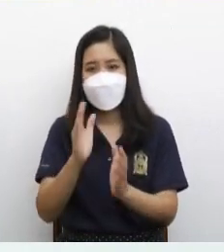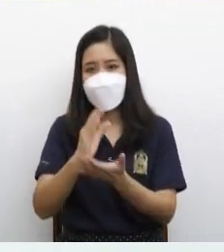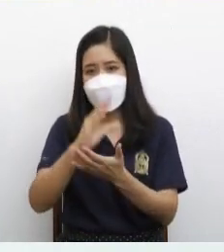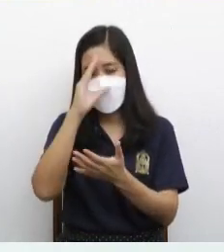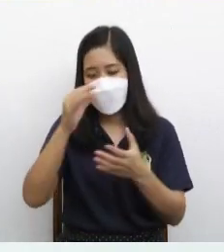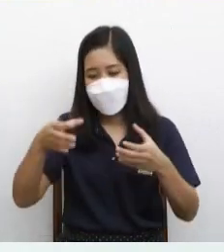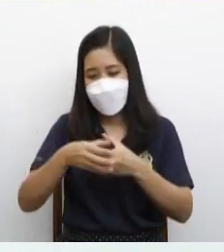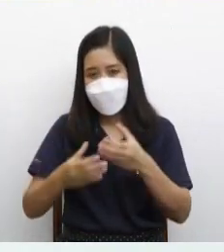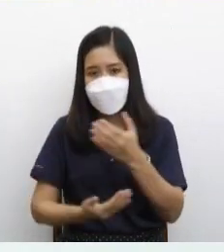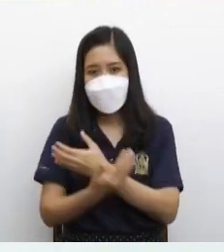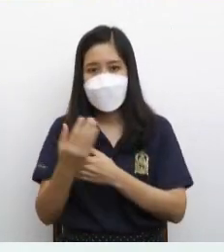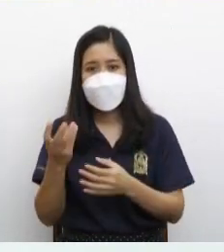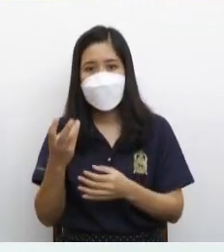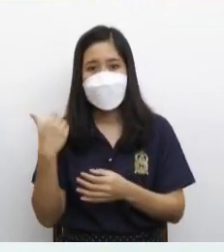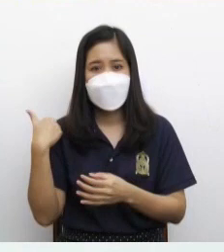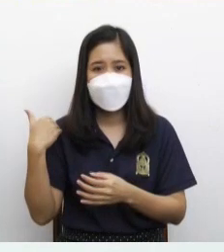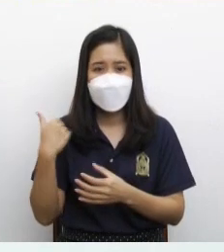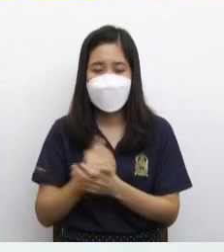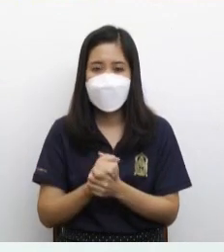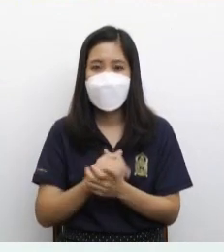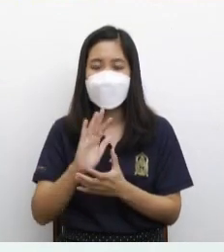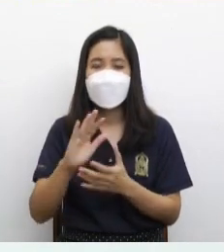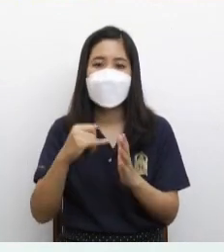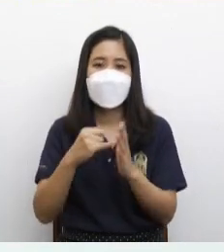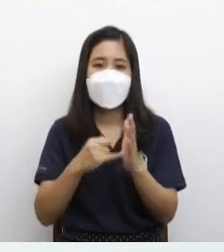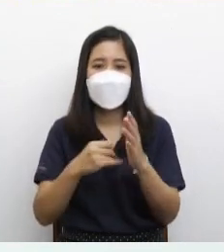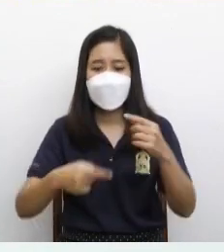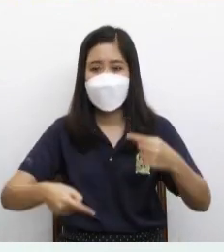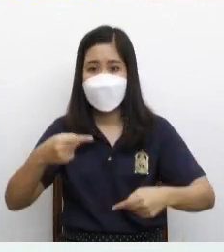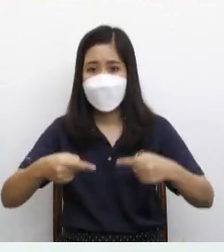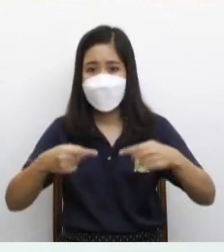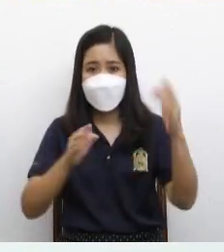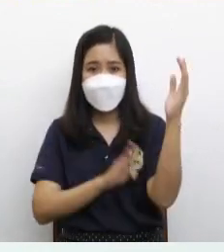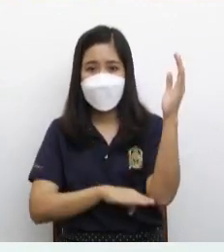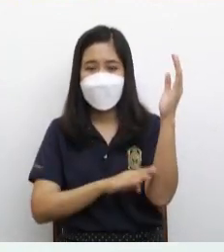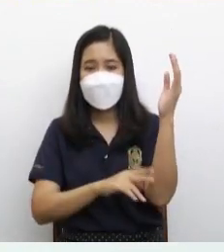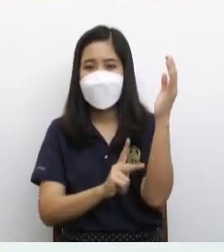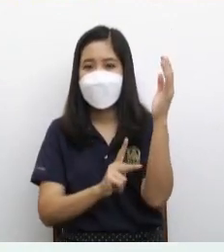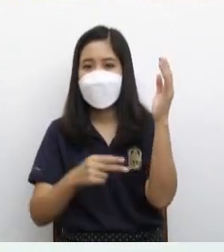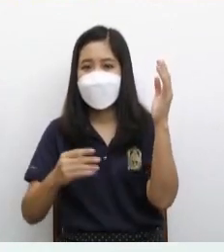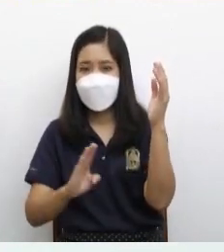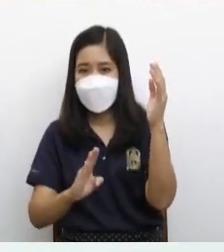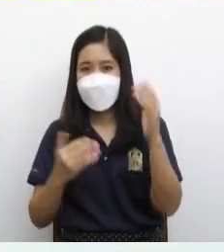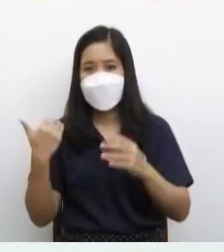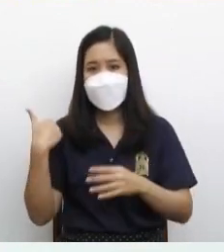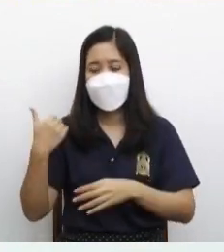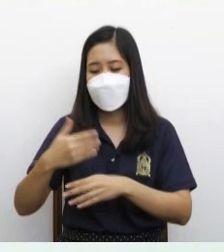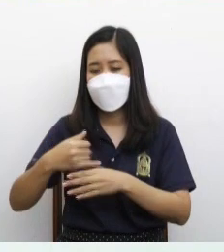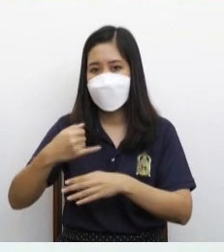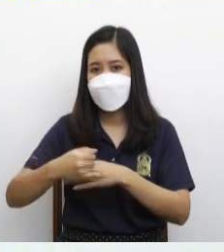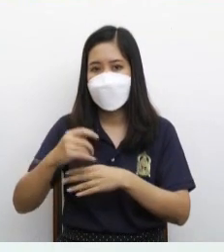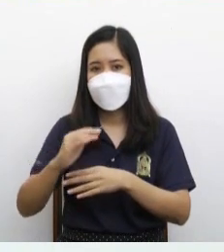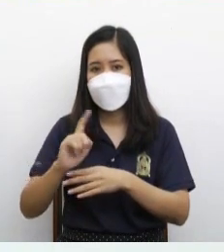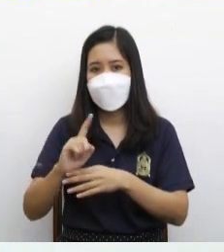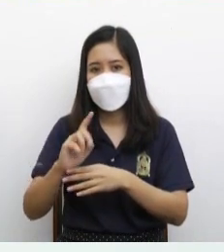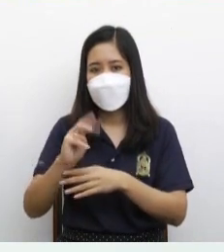โอกาส We Areก็เราก็พูดว่าที่จังหวัดกระบี่นั้นนะครับมีนักเรียนที่จบชั้นนำปฐมศึกษาปีที่